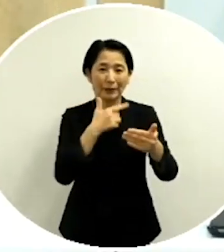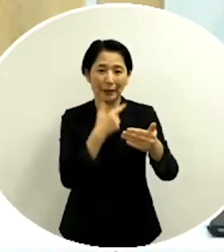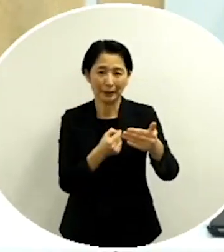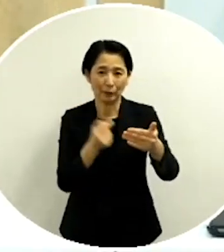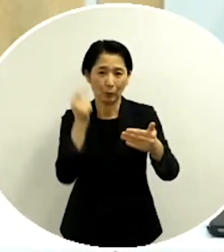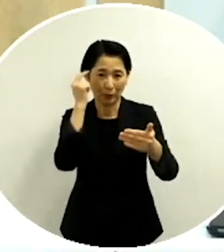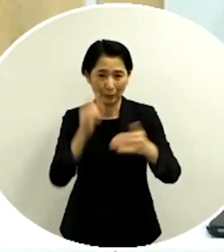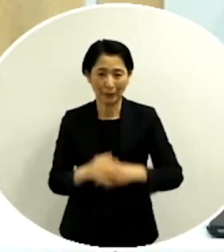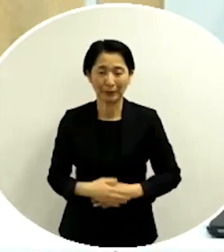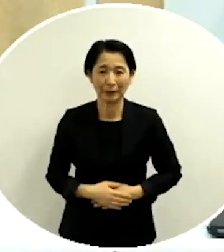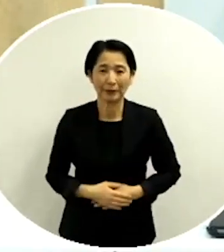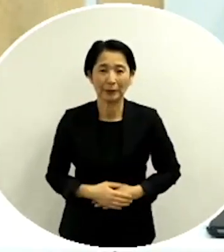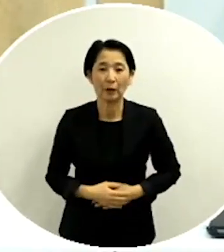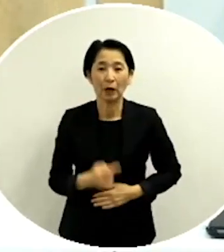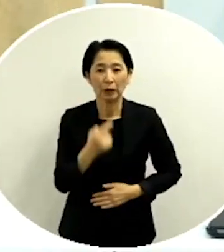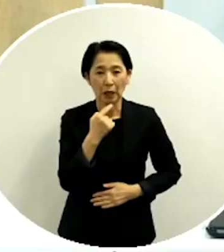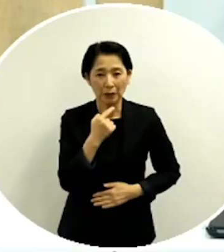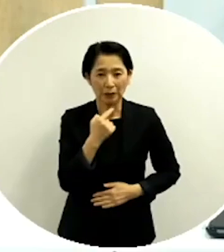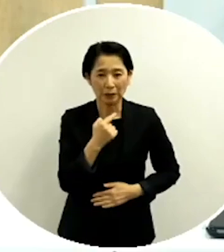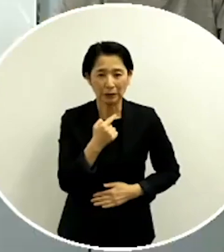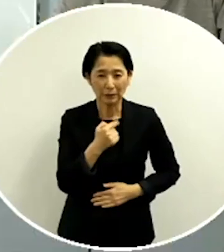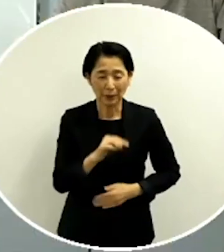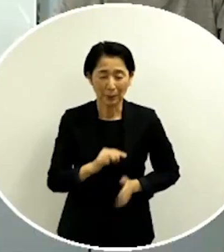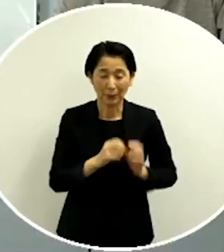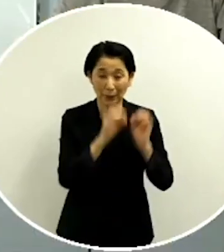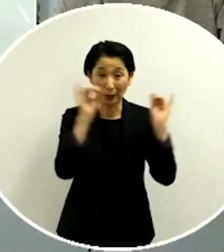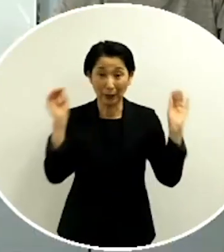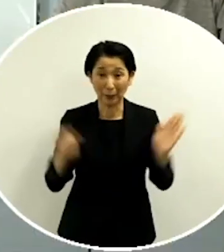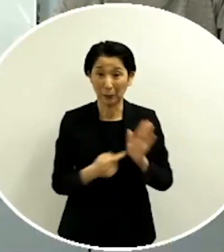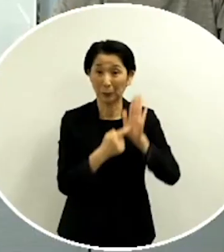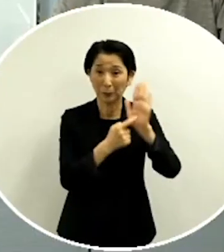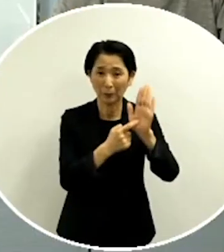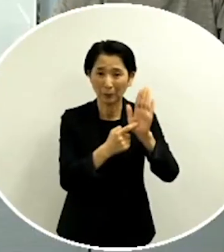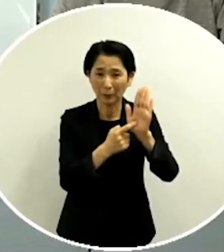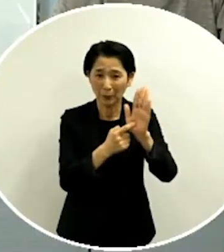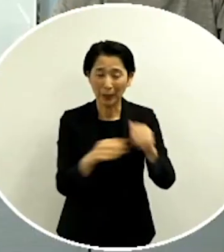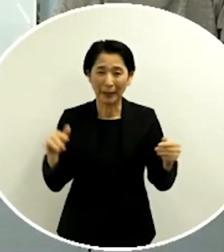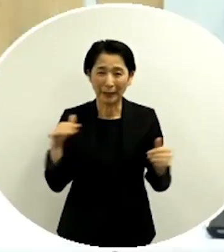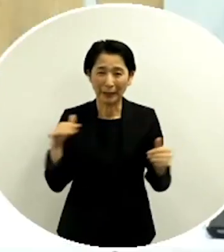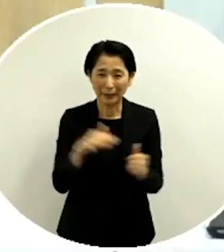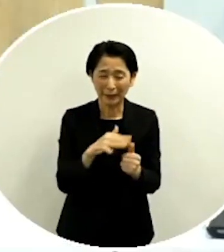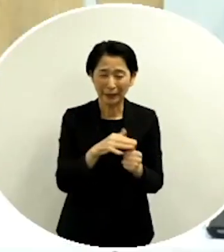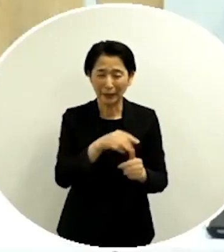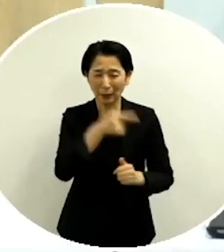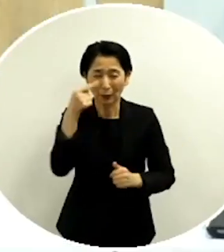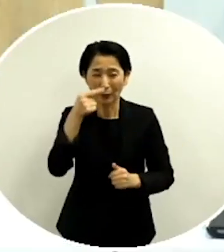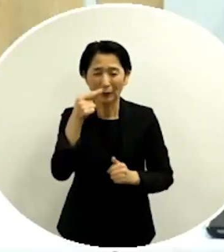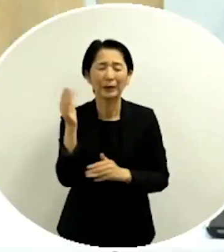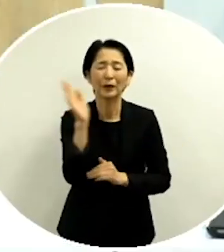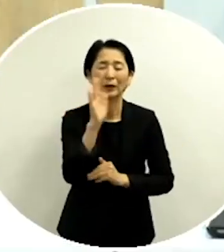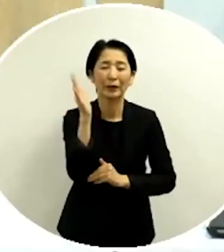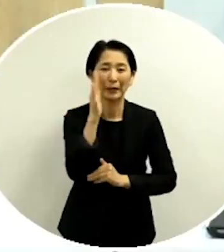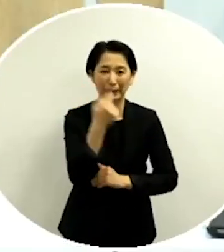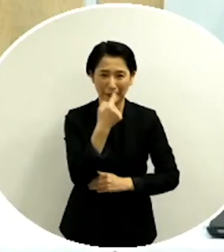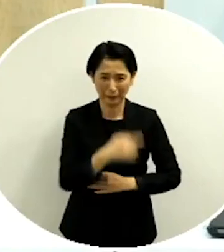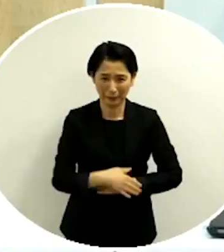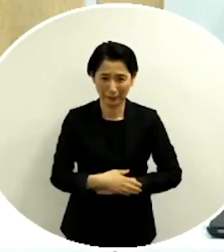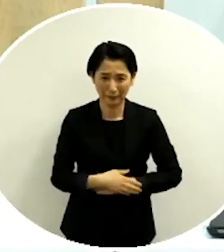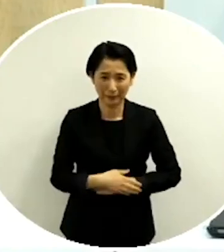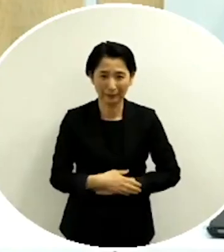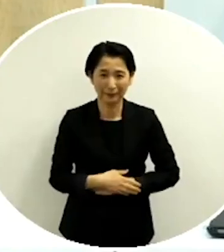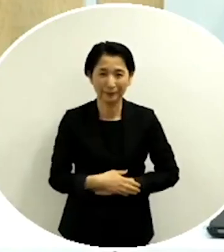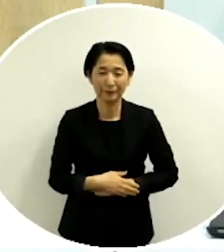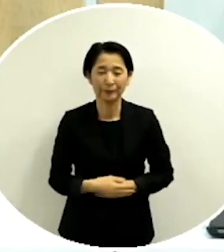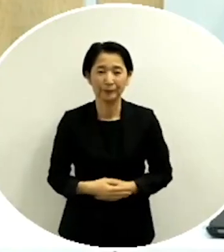私は派手なパフォーマンスやあの人気取りの政策とは無縁の仕事をやってまいりまし